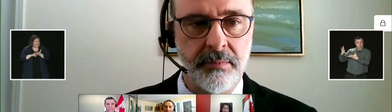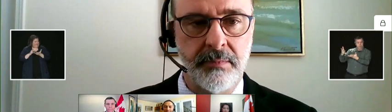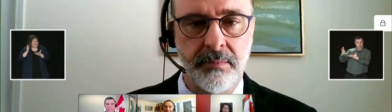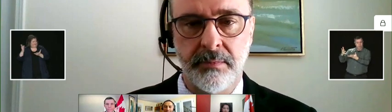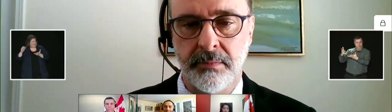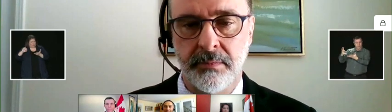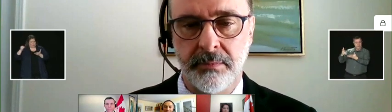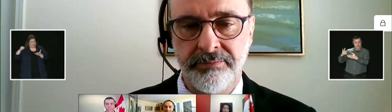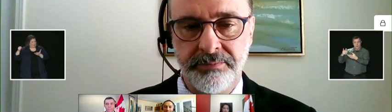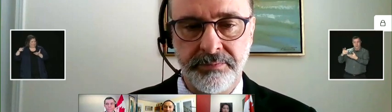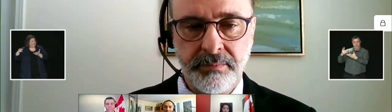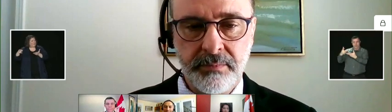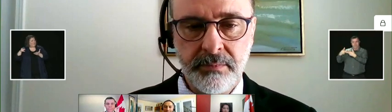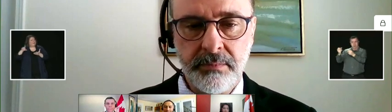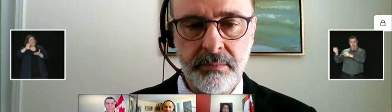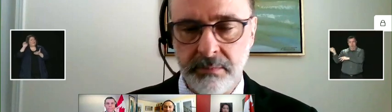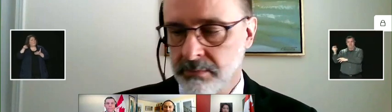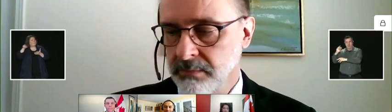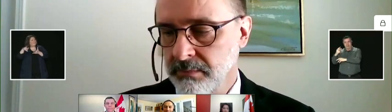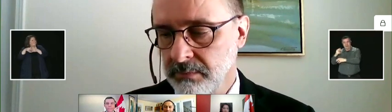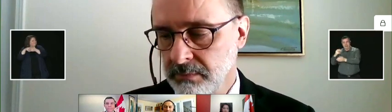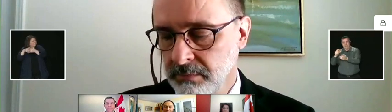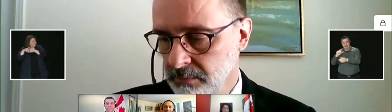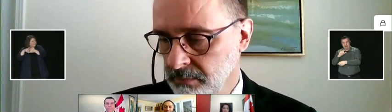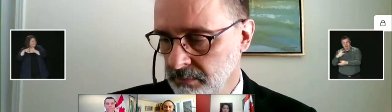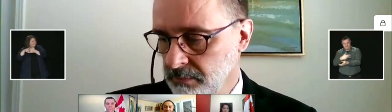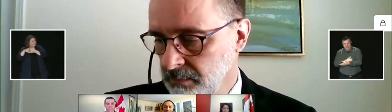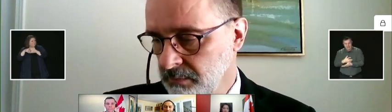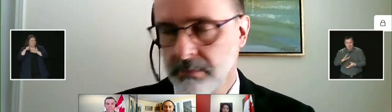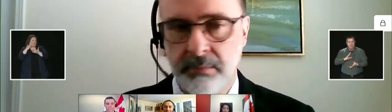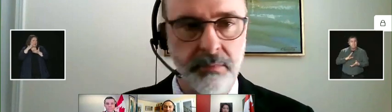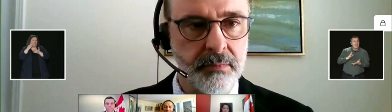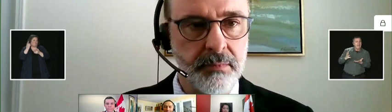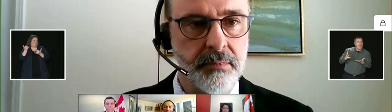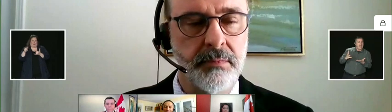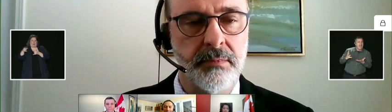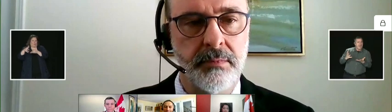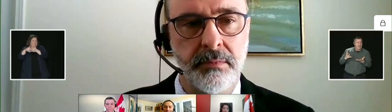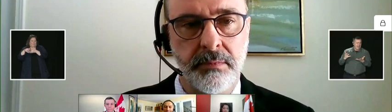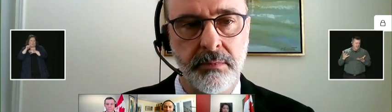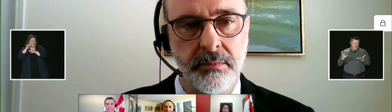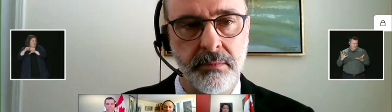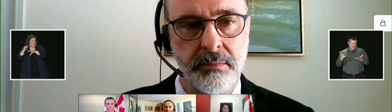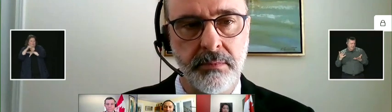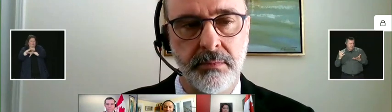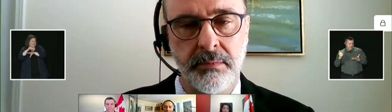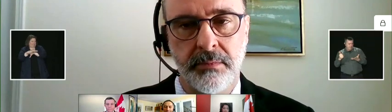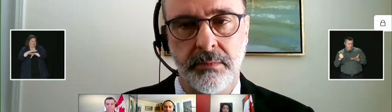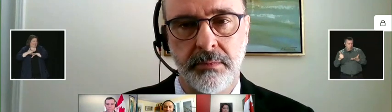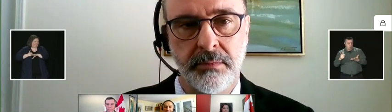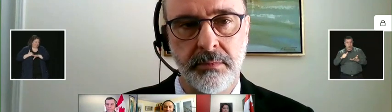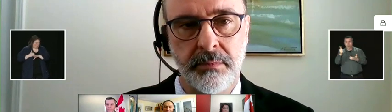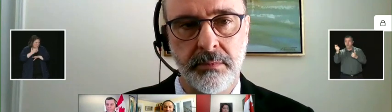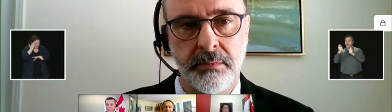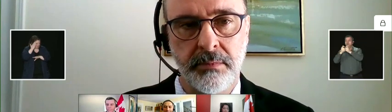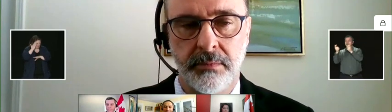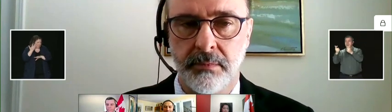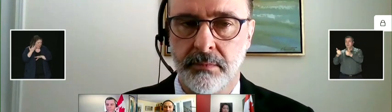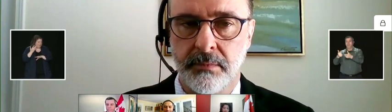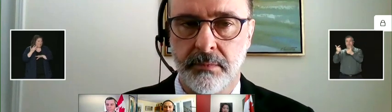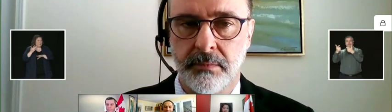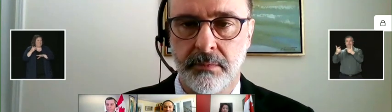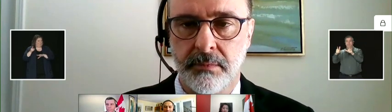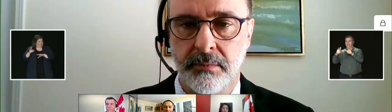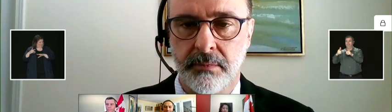pour l'instant, il n'est pas question d'envoyer des vaccins, mais est-ce que vous avez une indication à savoir si ça pourrait, par contre, libérer d'autres usines